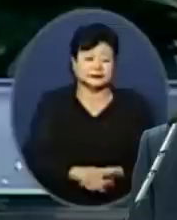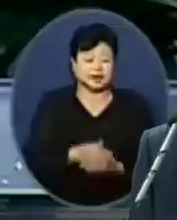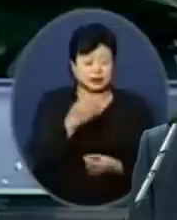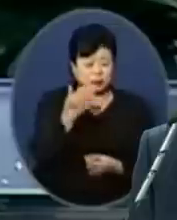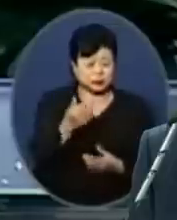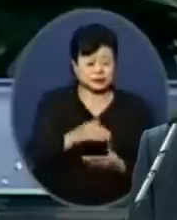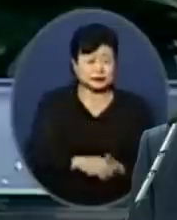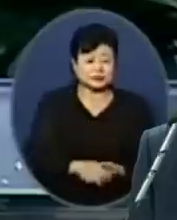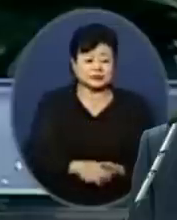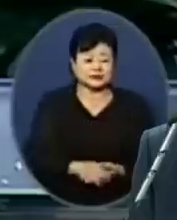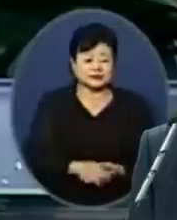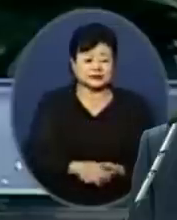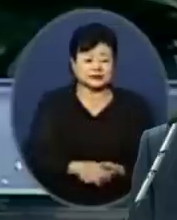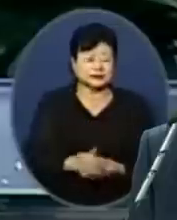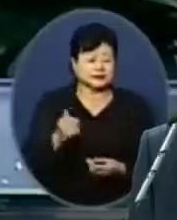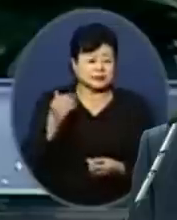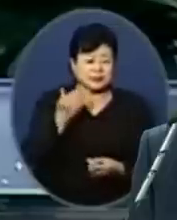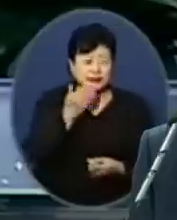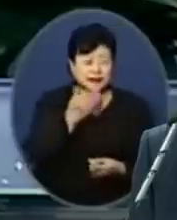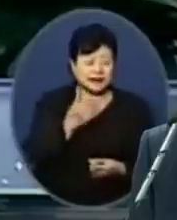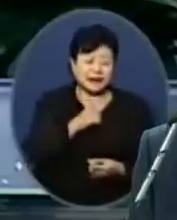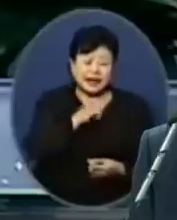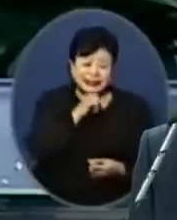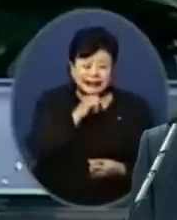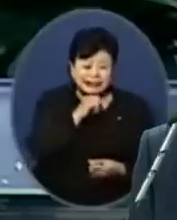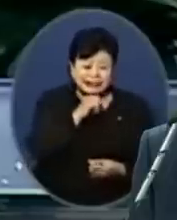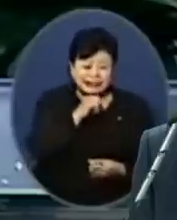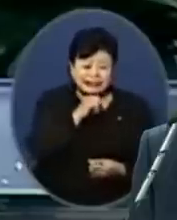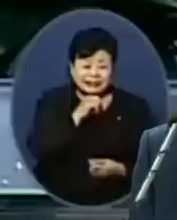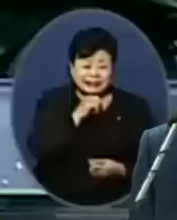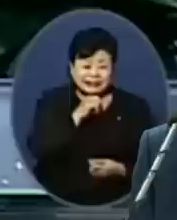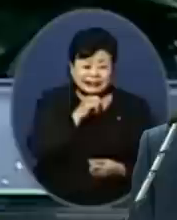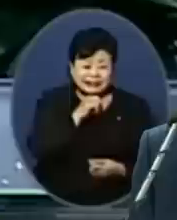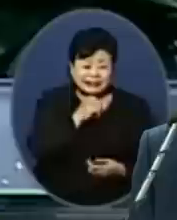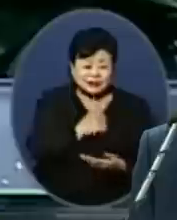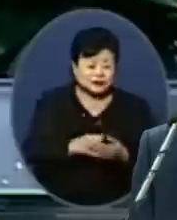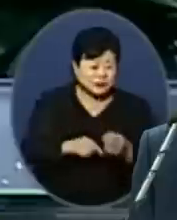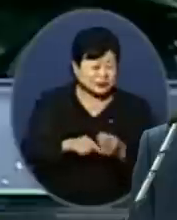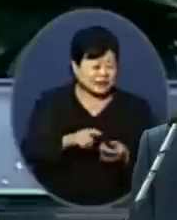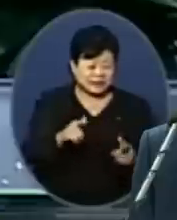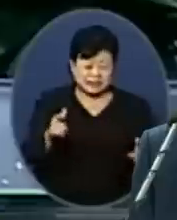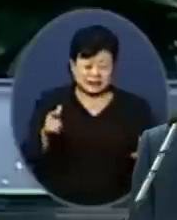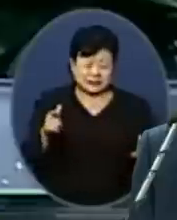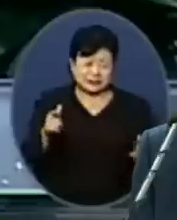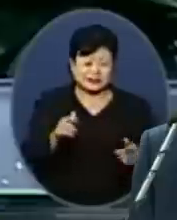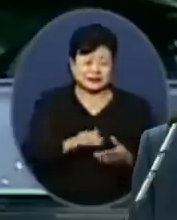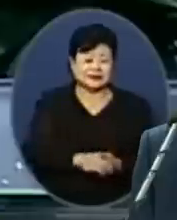여러분 가난해지는 것은 주님의 뜻이 아닙니다.